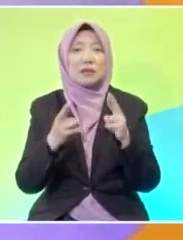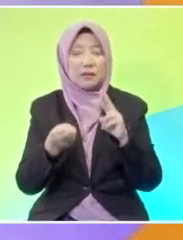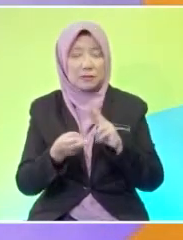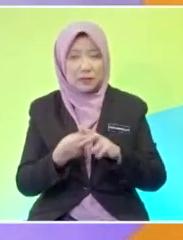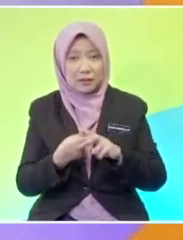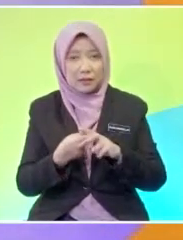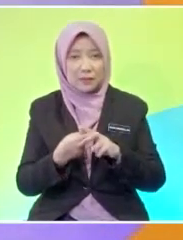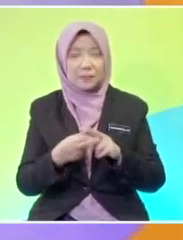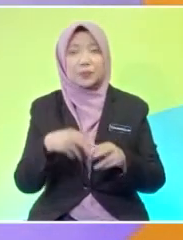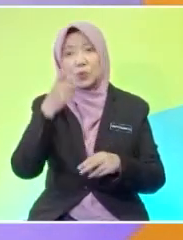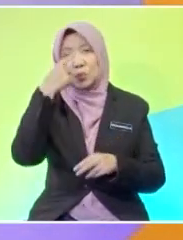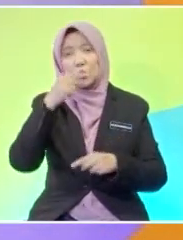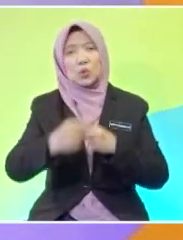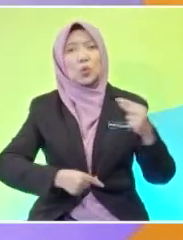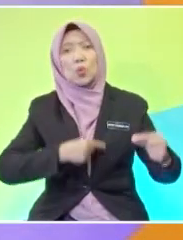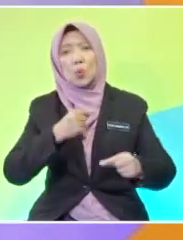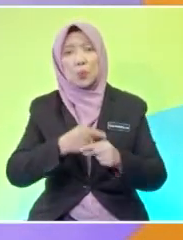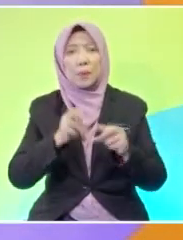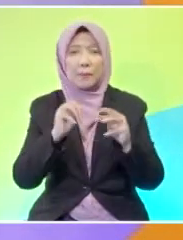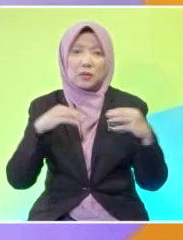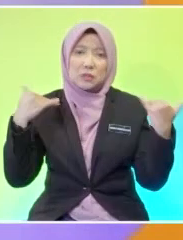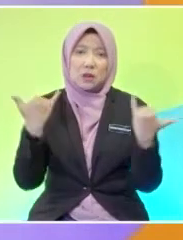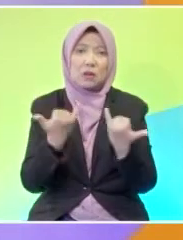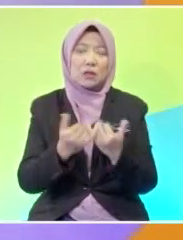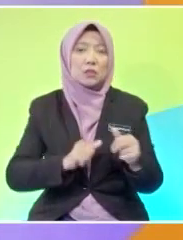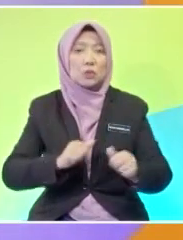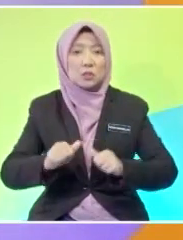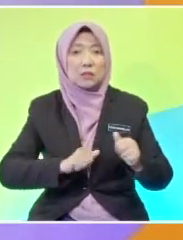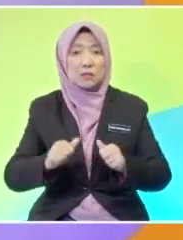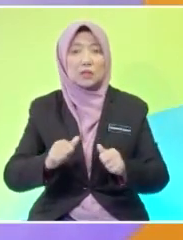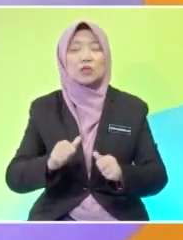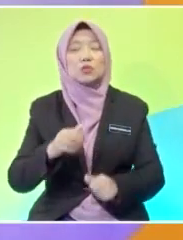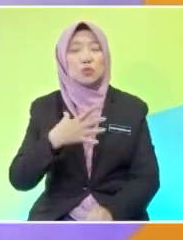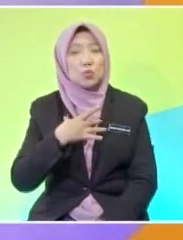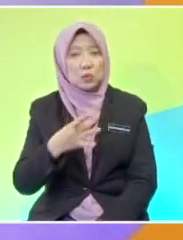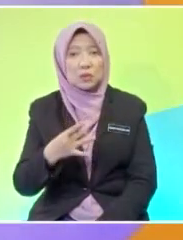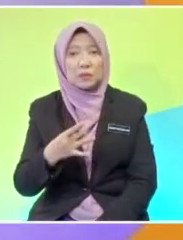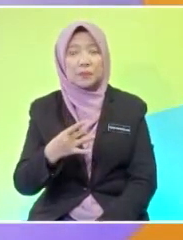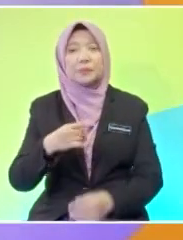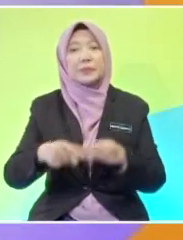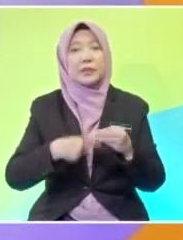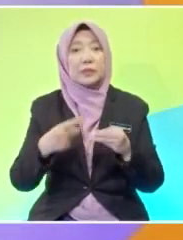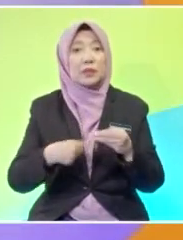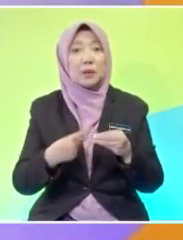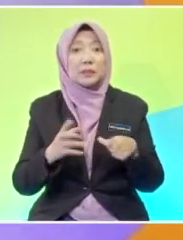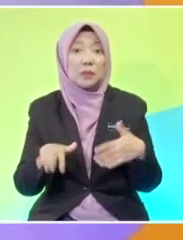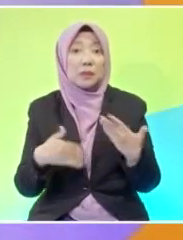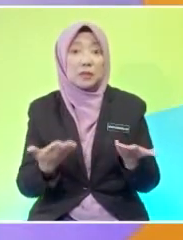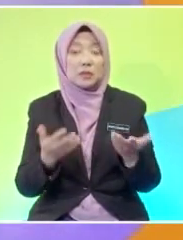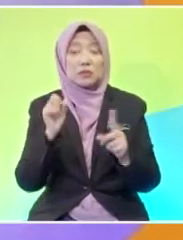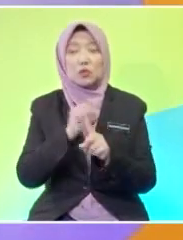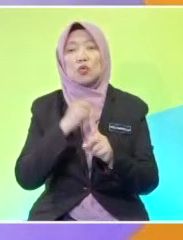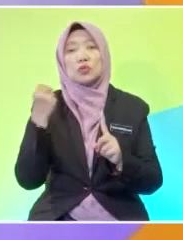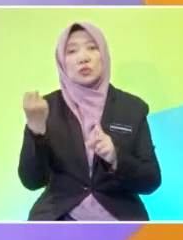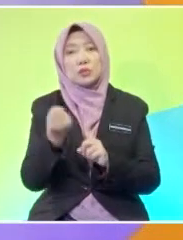di peringkat Global kemasyarakatan activity begitu juga yang berkaitan dengan sosial